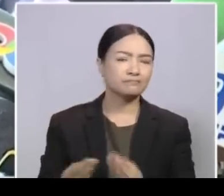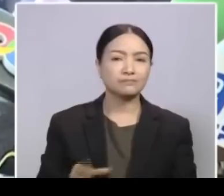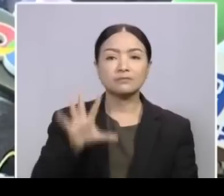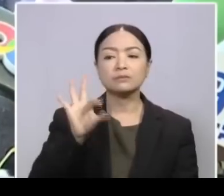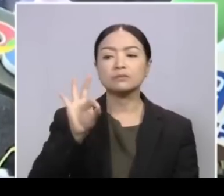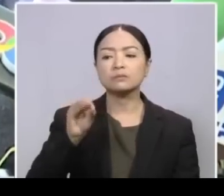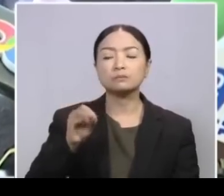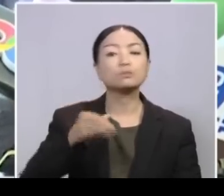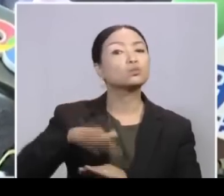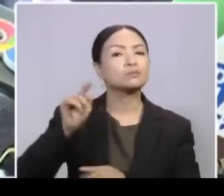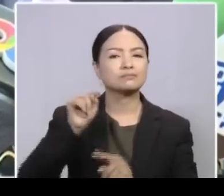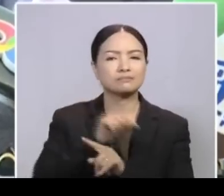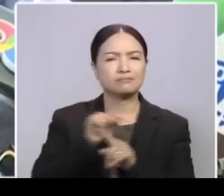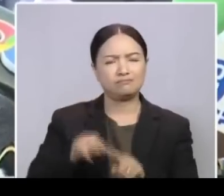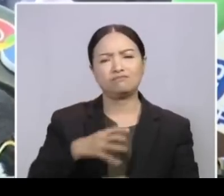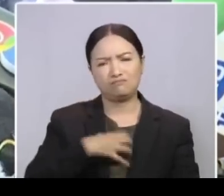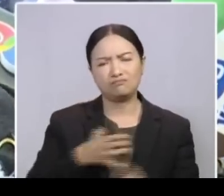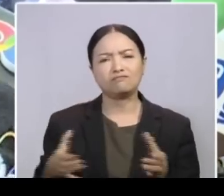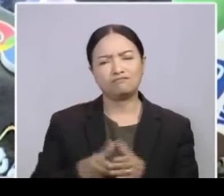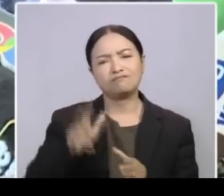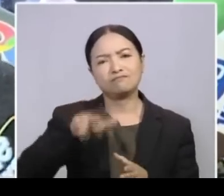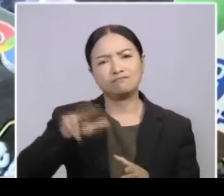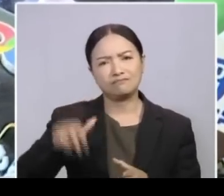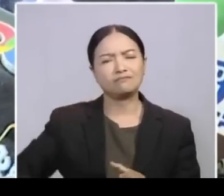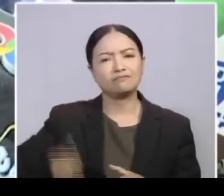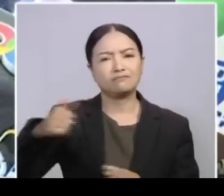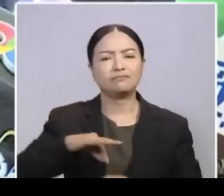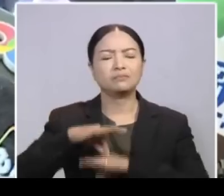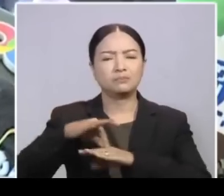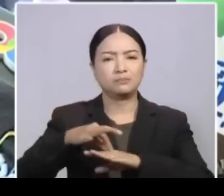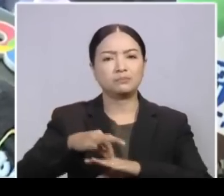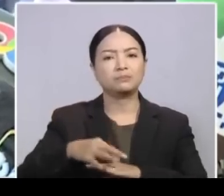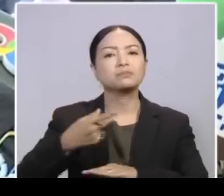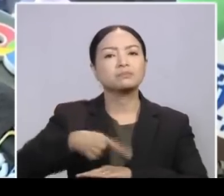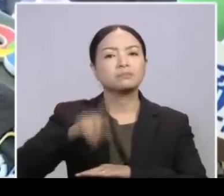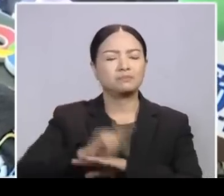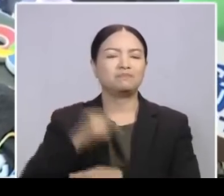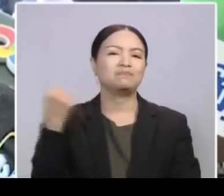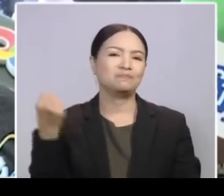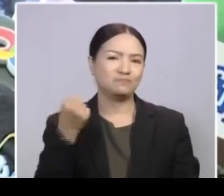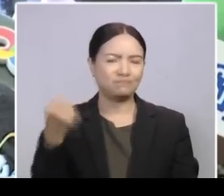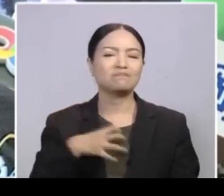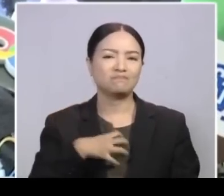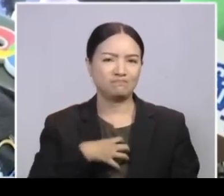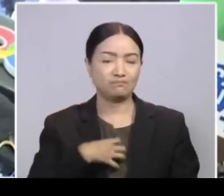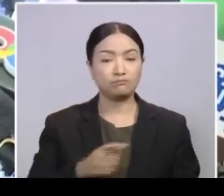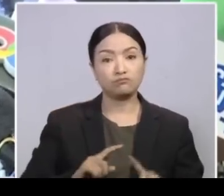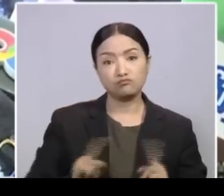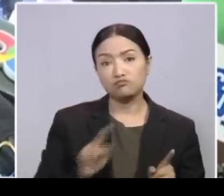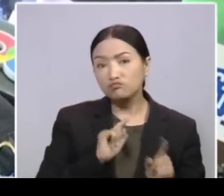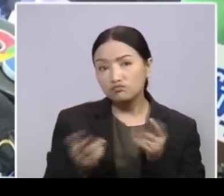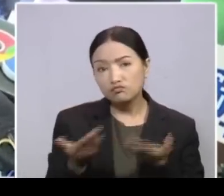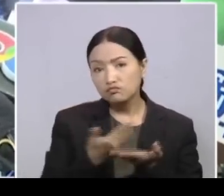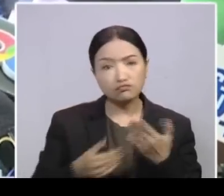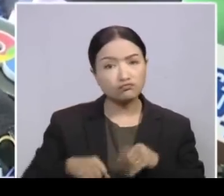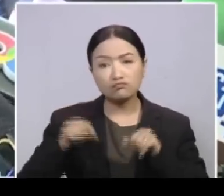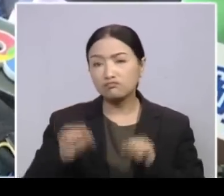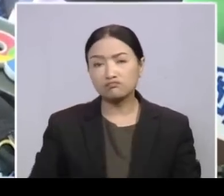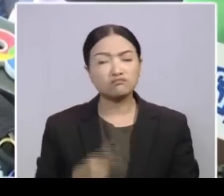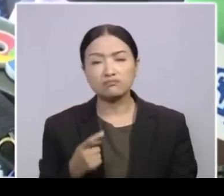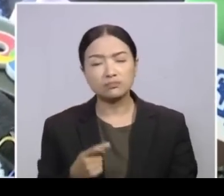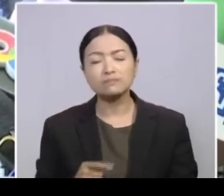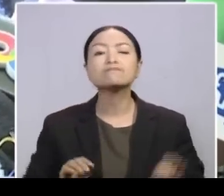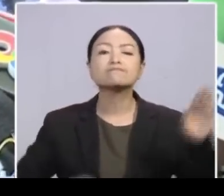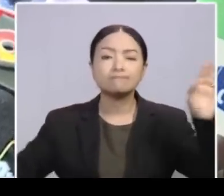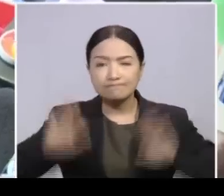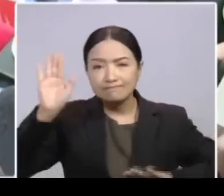ว่า%นะคะทั้งนี้มีปัญหาถกเถียงกันแล้วไม่สามารถหาข้อยุติได้ก็จะต้องเป็นไปตามประเพณีที่ต้องมีการโหวต